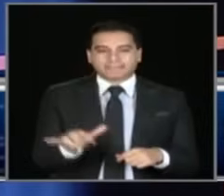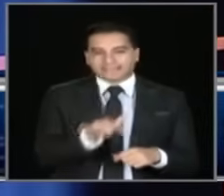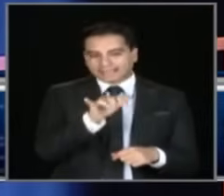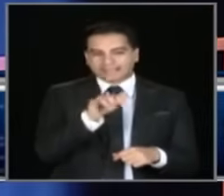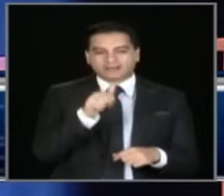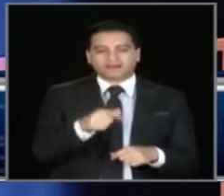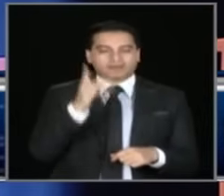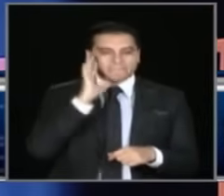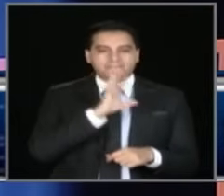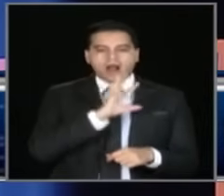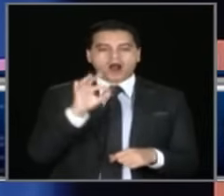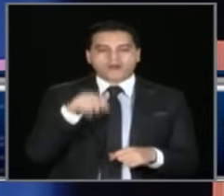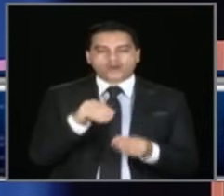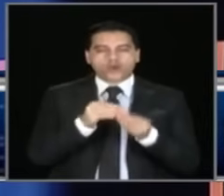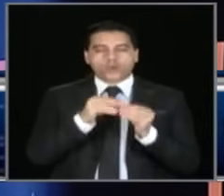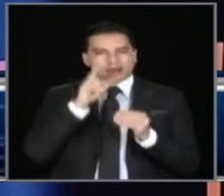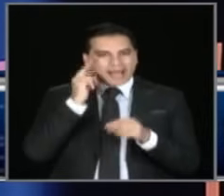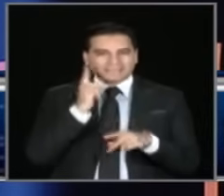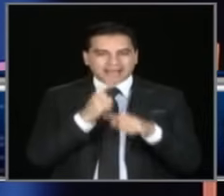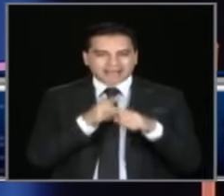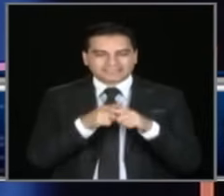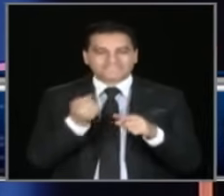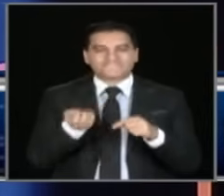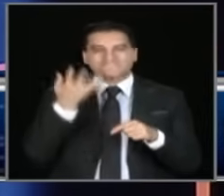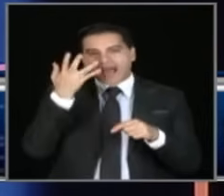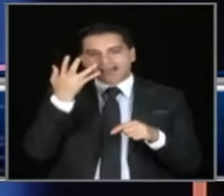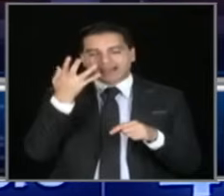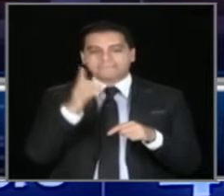في أغلب الوقت بيبقى لونه أزرق فاتح.